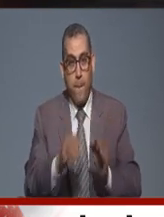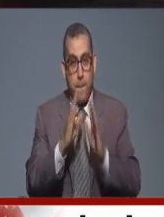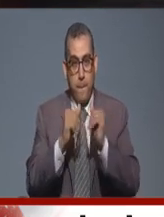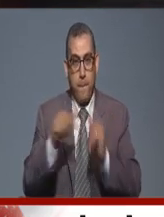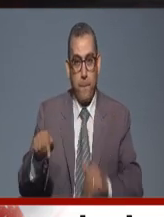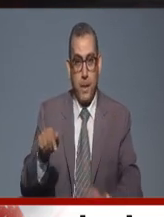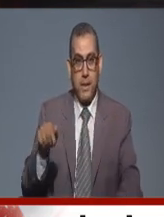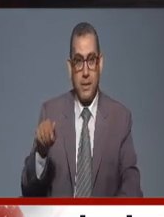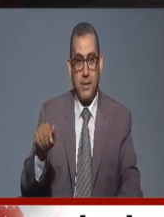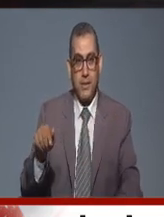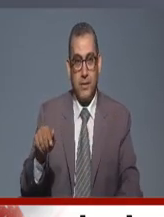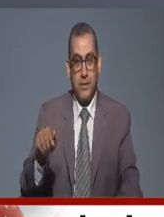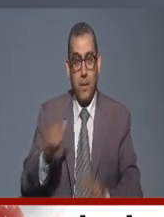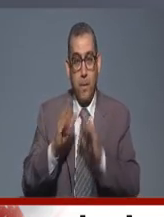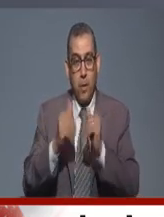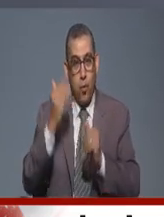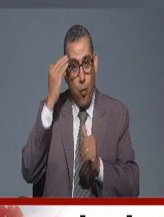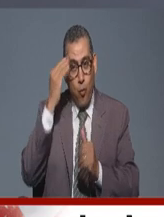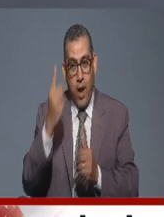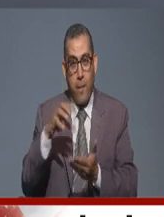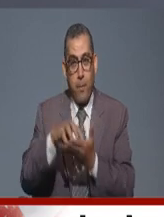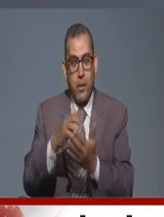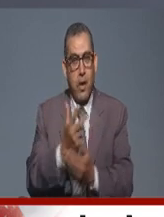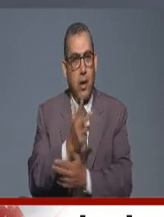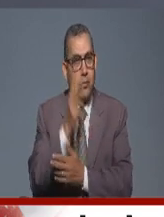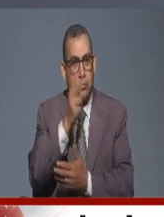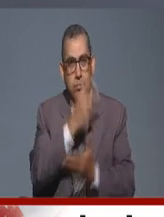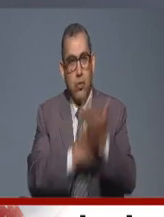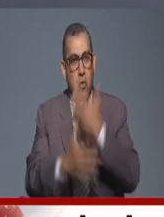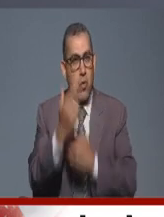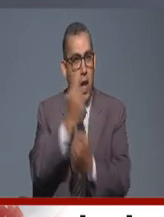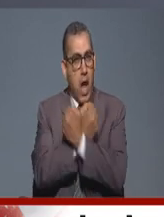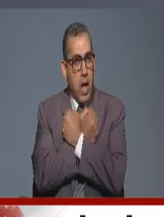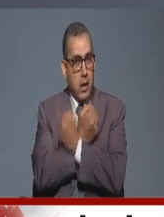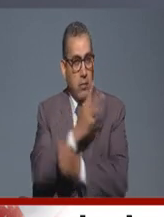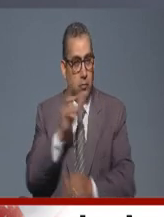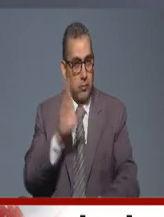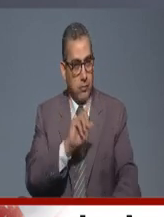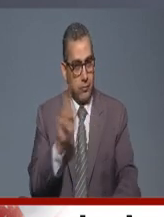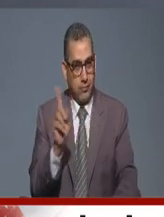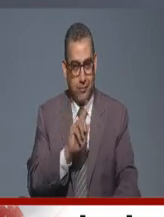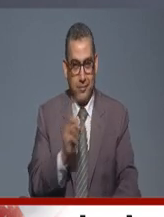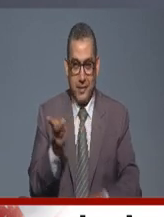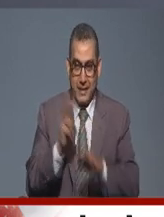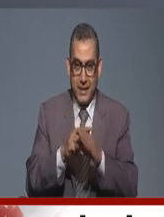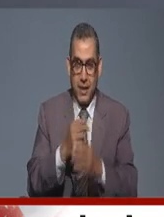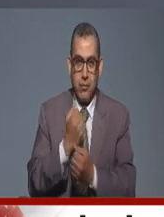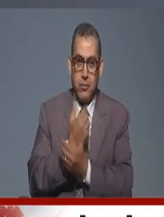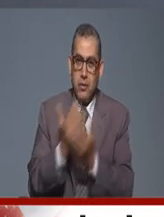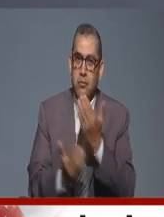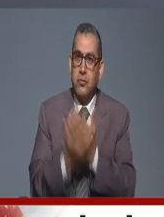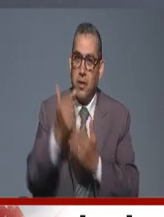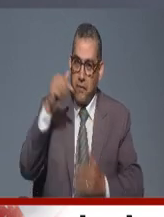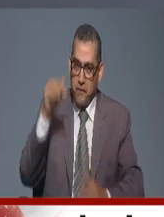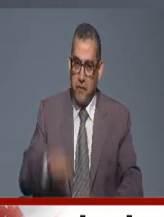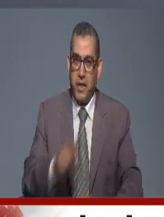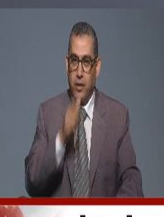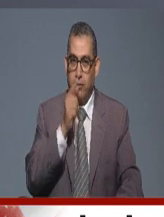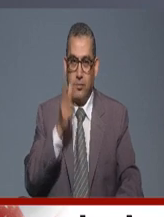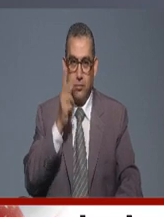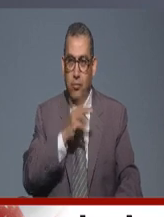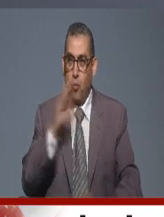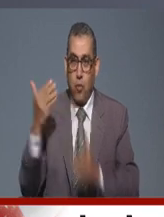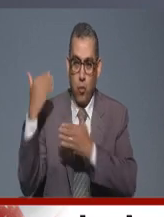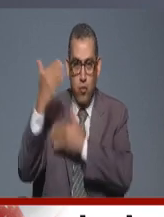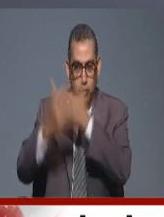مصرنا ليست فقط حضاره قديمه لكن ايضا حضاره حديثه فيها كل